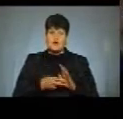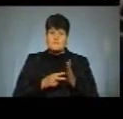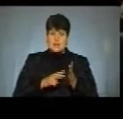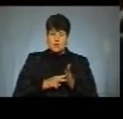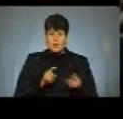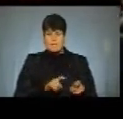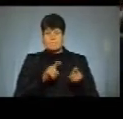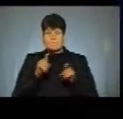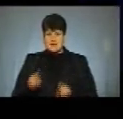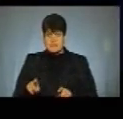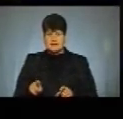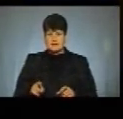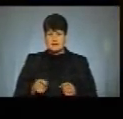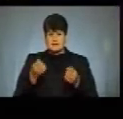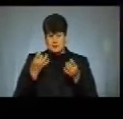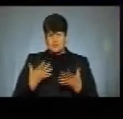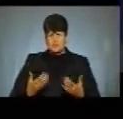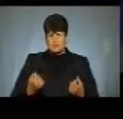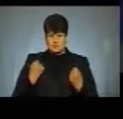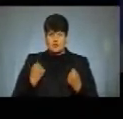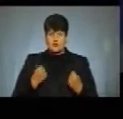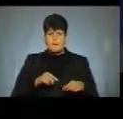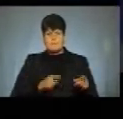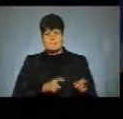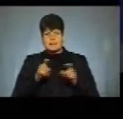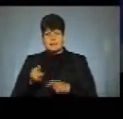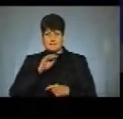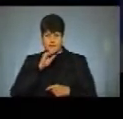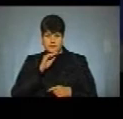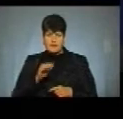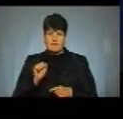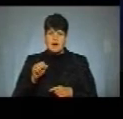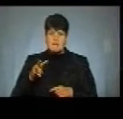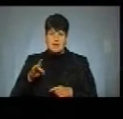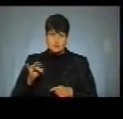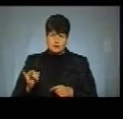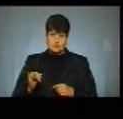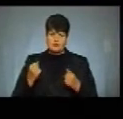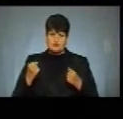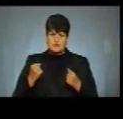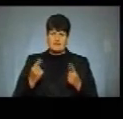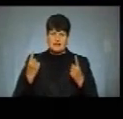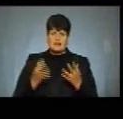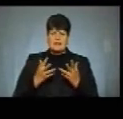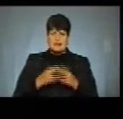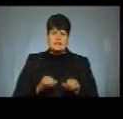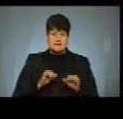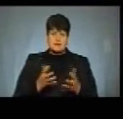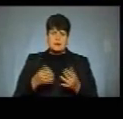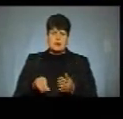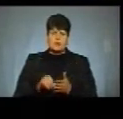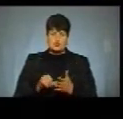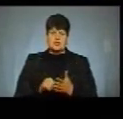з аматорського спорту в професійний. В аматорському спорті велика кількість захисту. Тобто ви приймаєте участь на змаганнях,